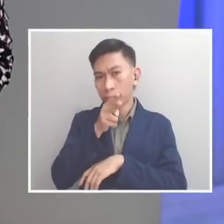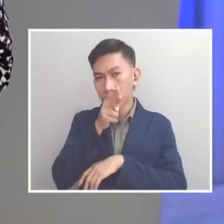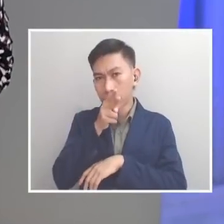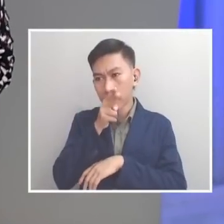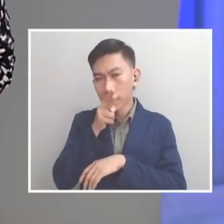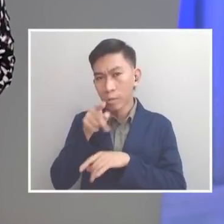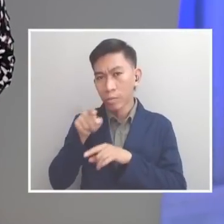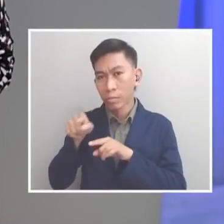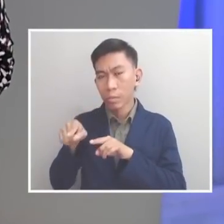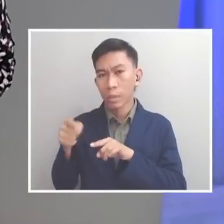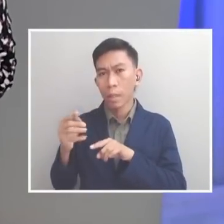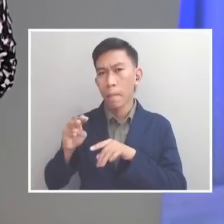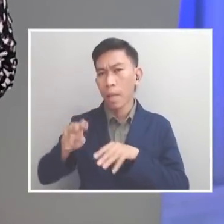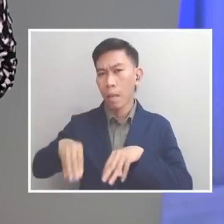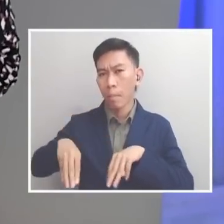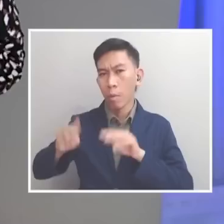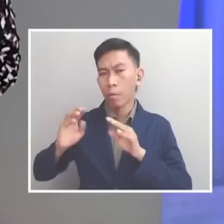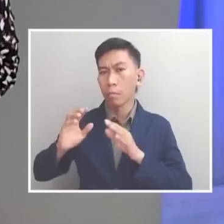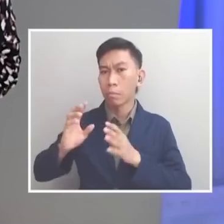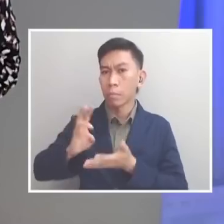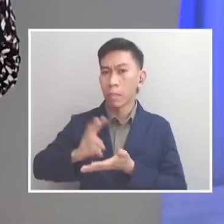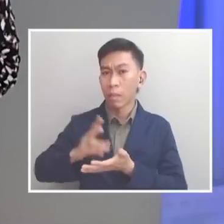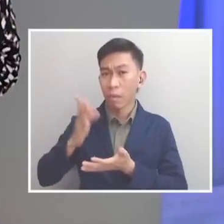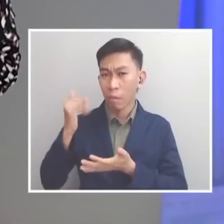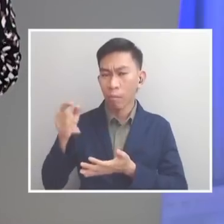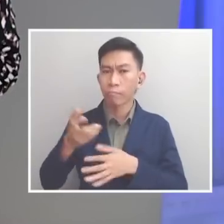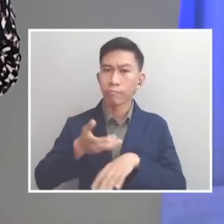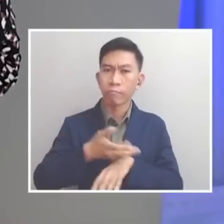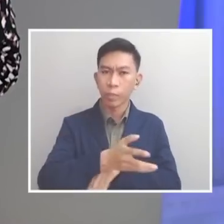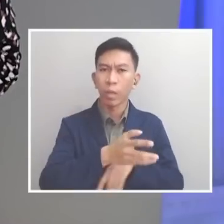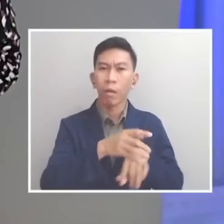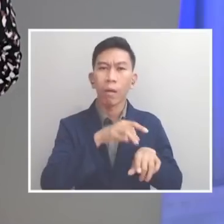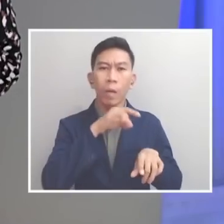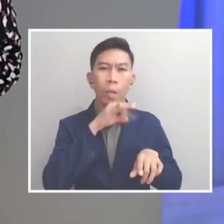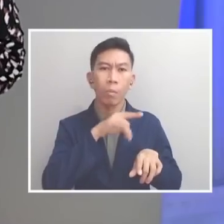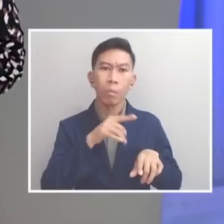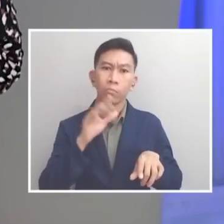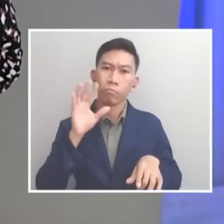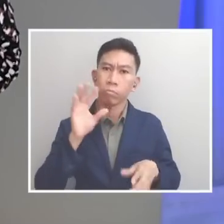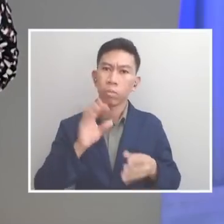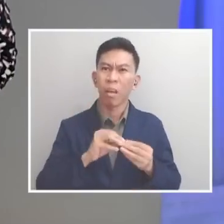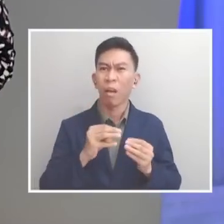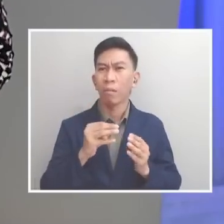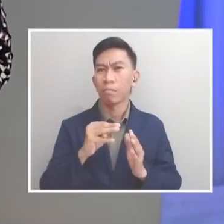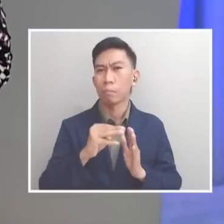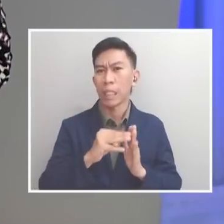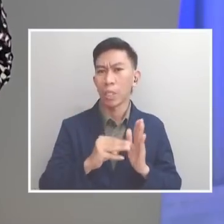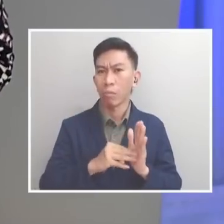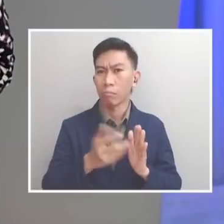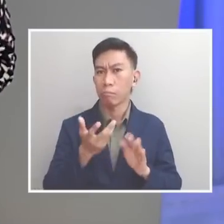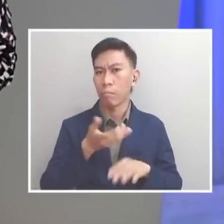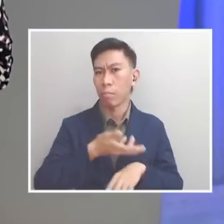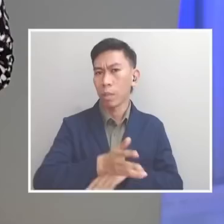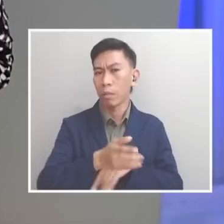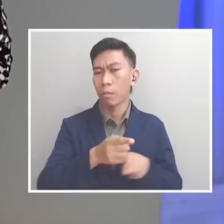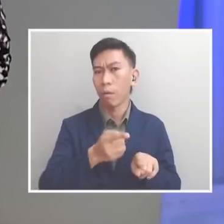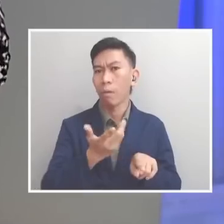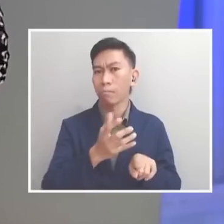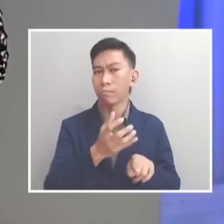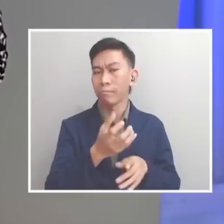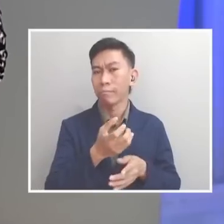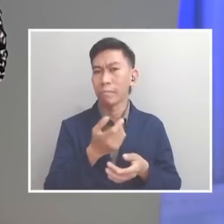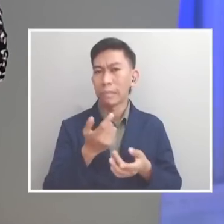matapos mang-scam ng isang lola. Umabot sa 1,000,000 piso ang natangay ng mga suspect sa biktima mula